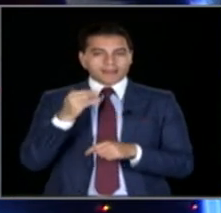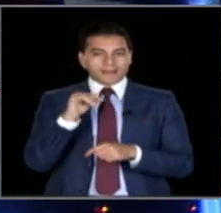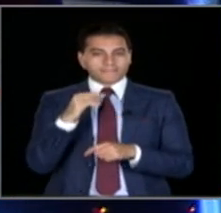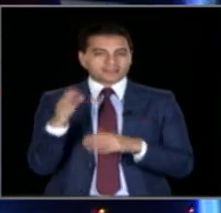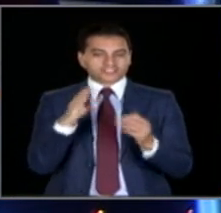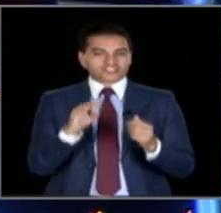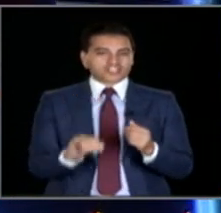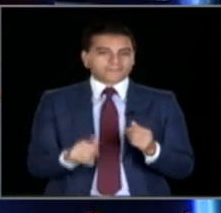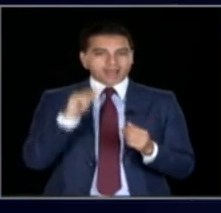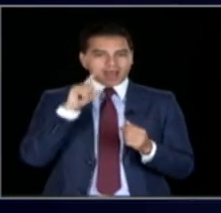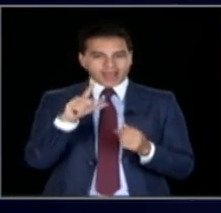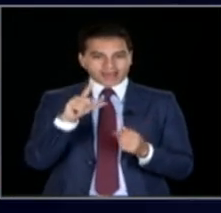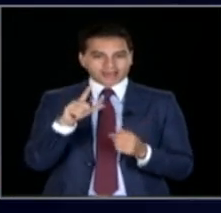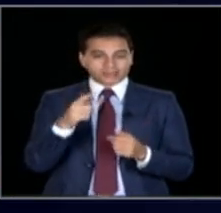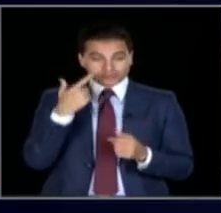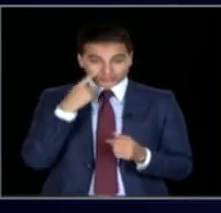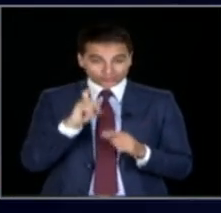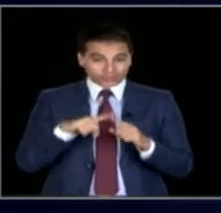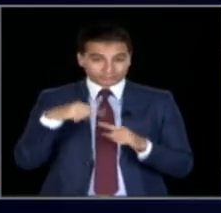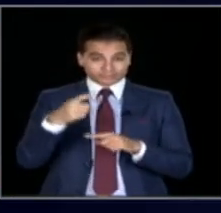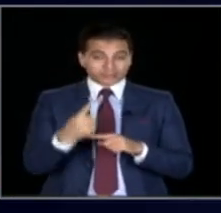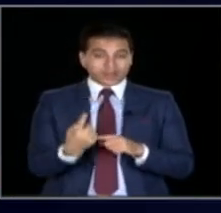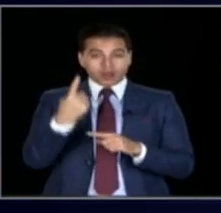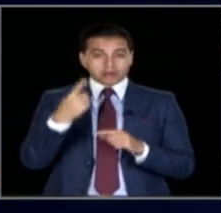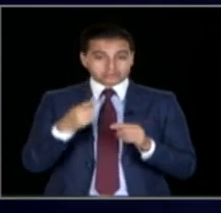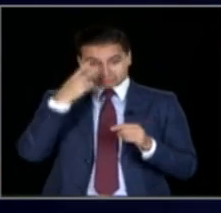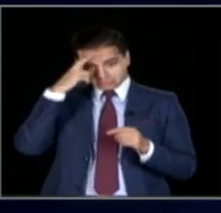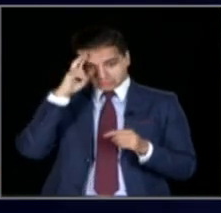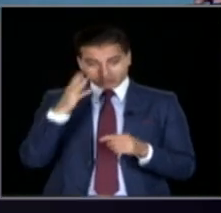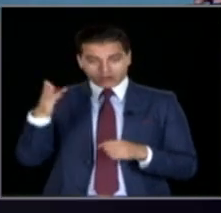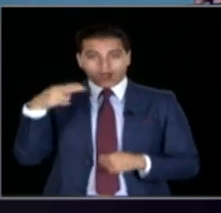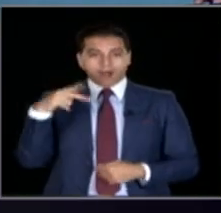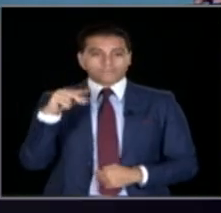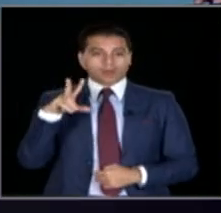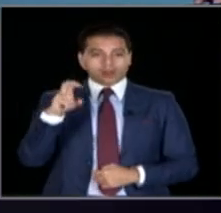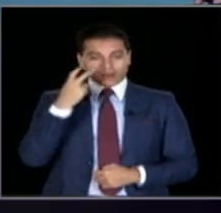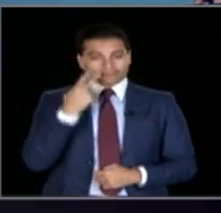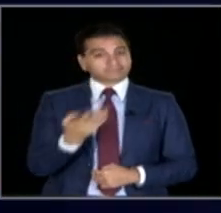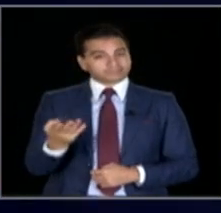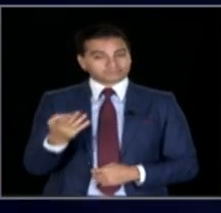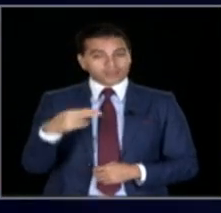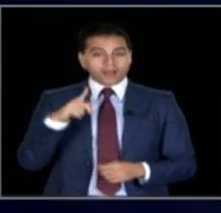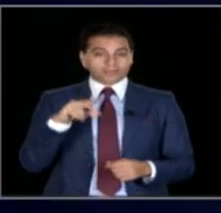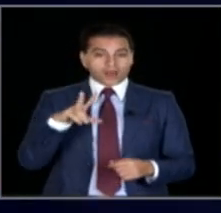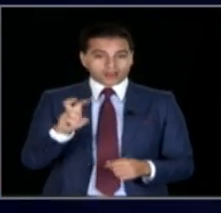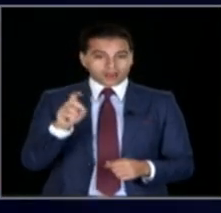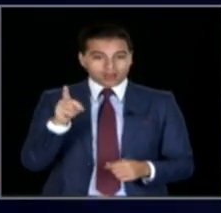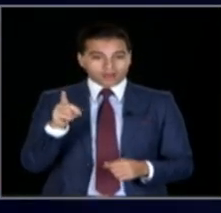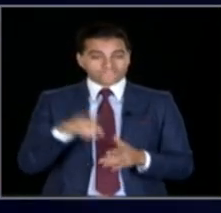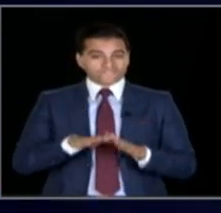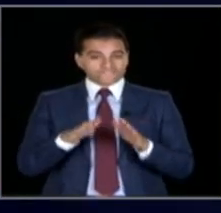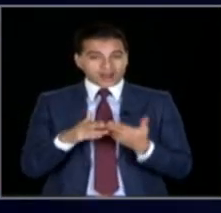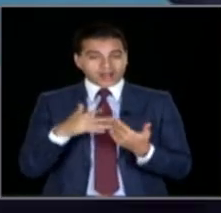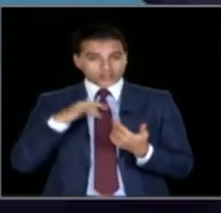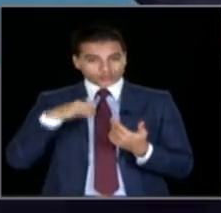ومحمد جمال جيمي. واول سؤال هيروح لعبد الله. عبد الله، فريقك